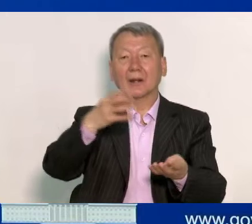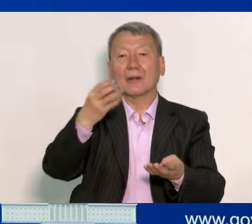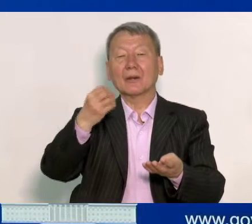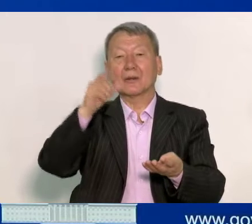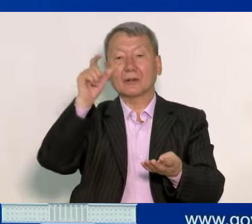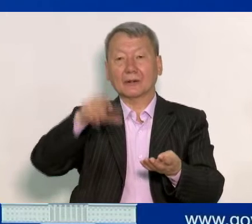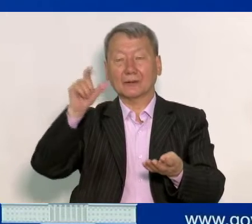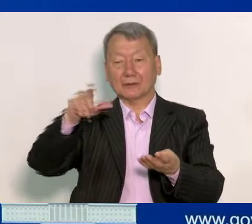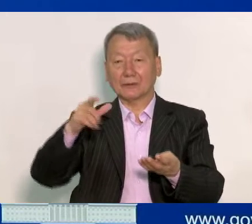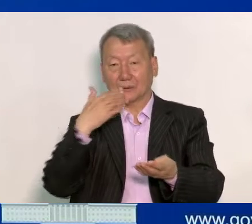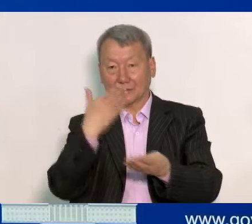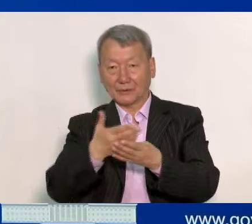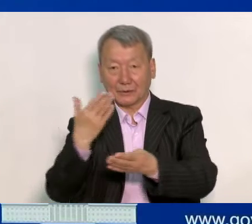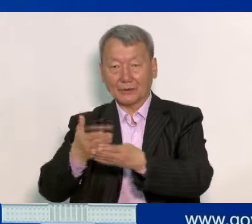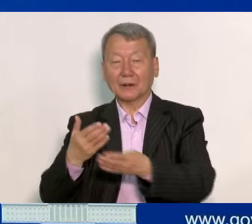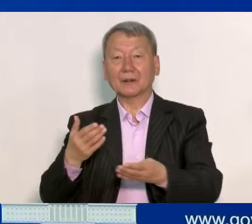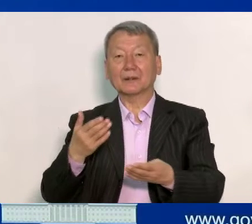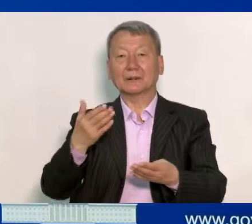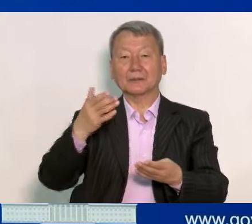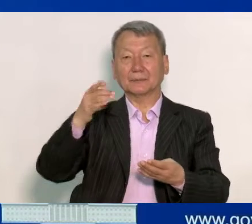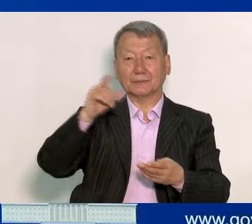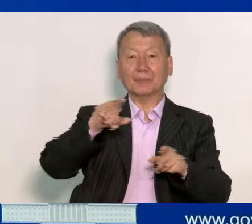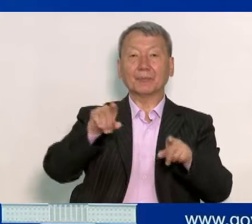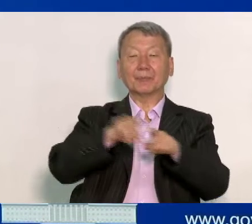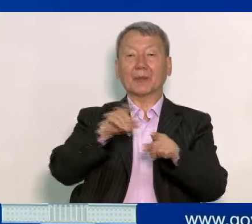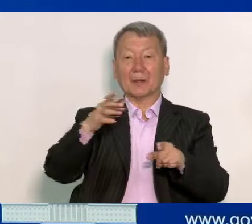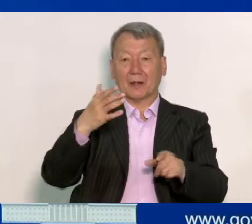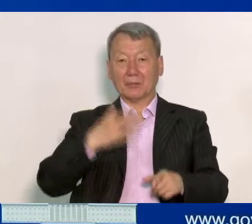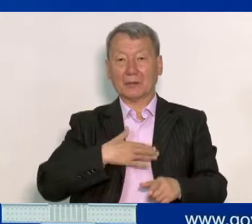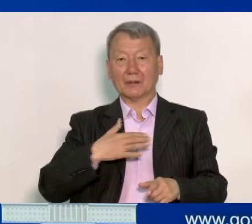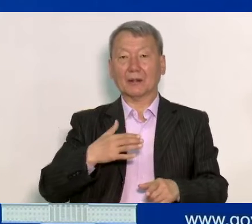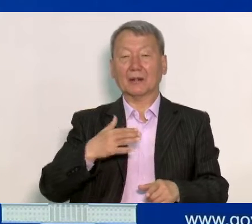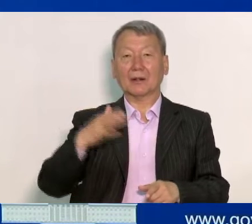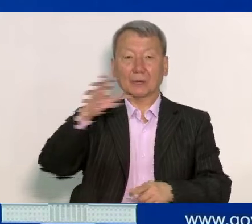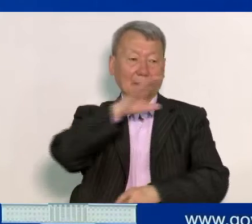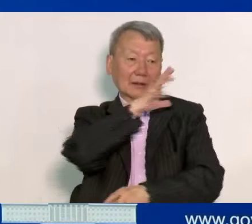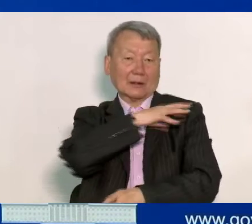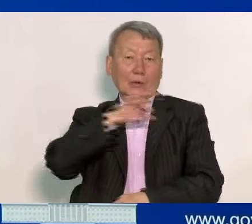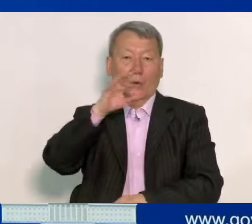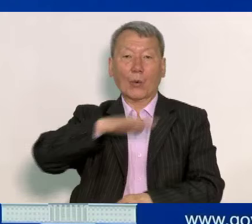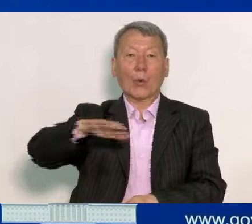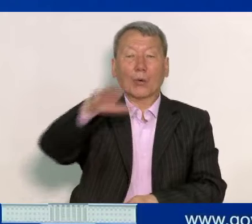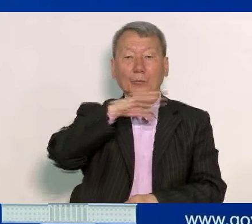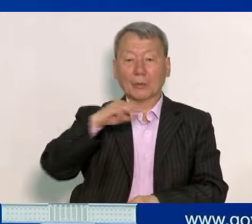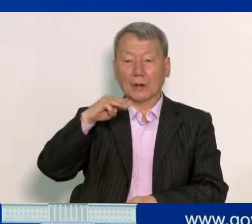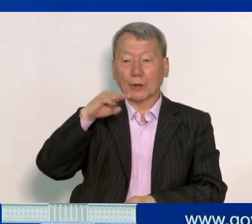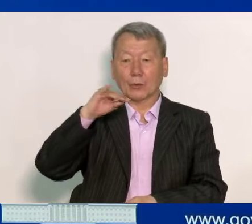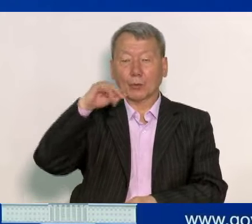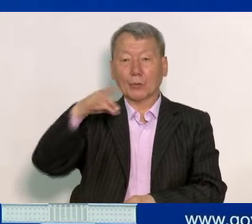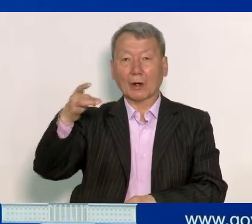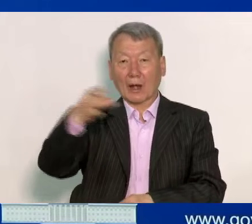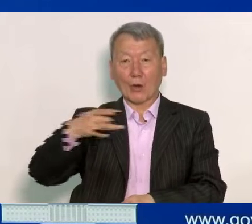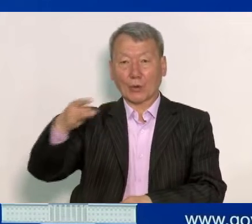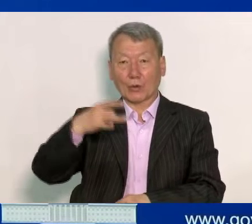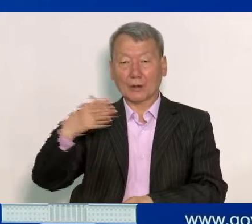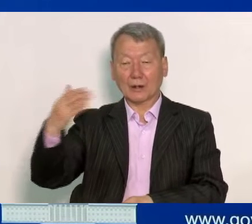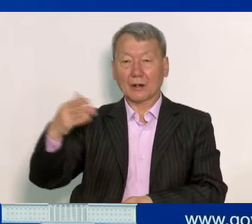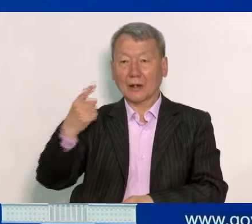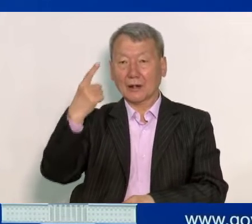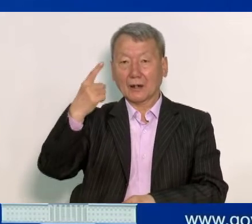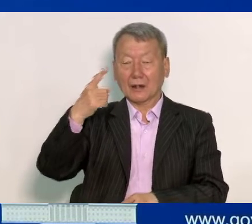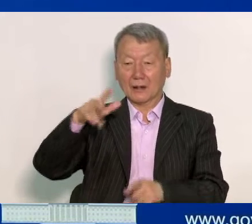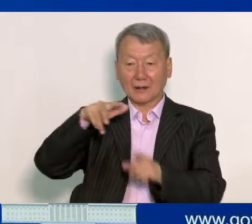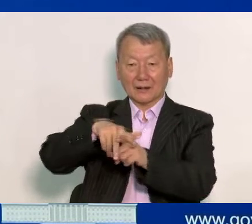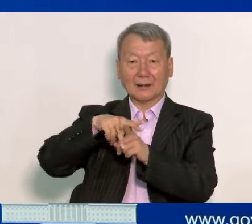мындай дүрбөлөңгө салган учурлар кездешти. Бул жанагы Ысык Көл областындагы Түп районунда бир чарбада бир